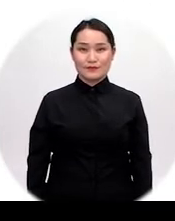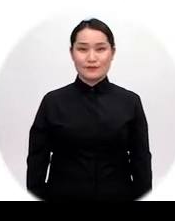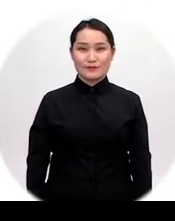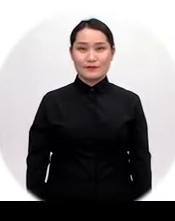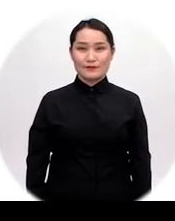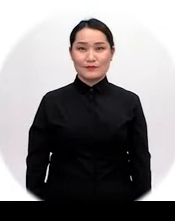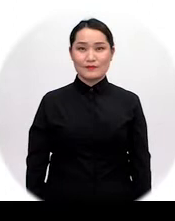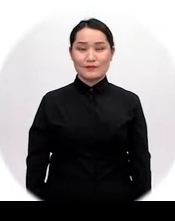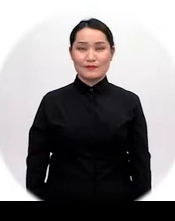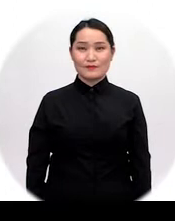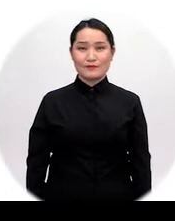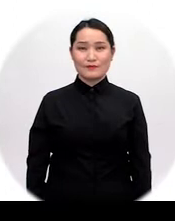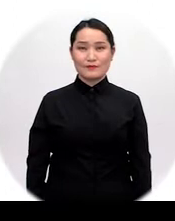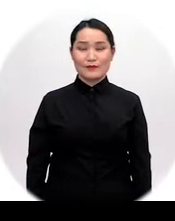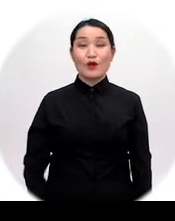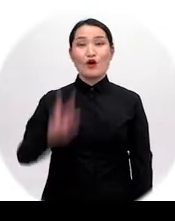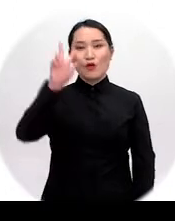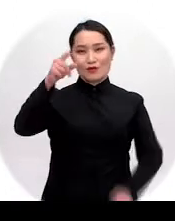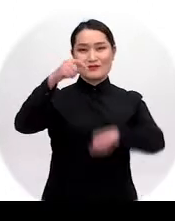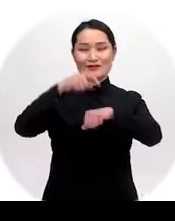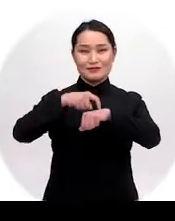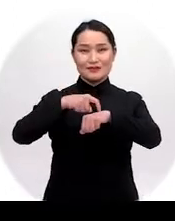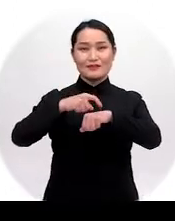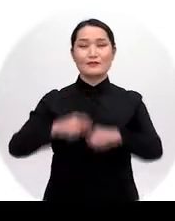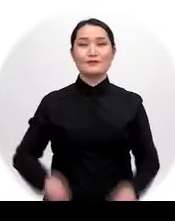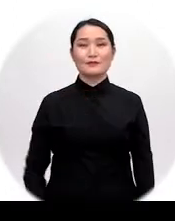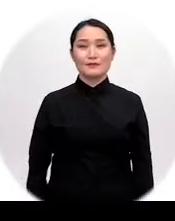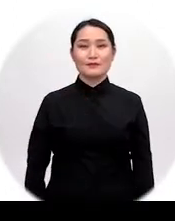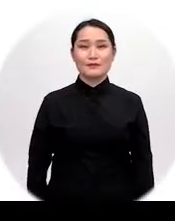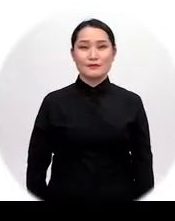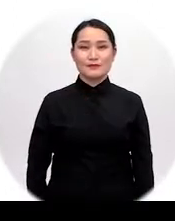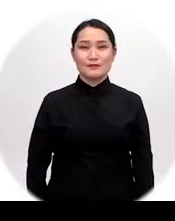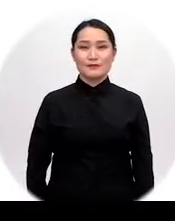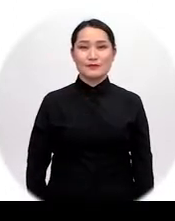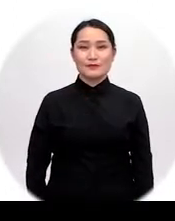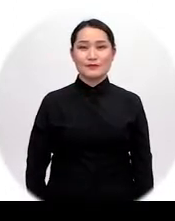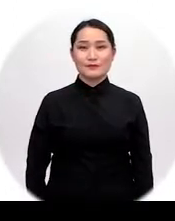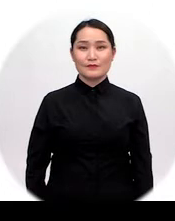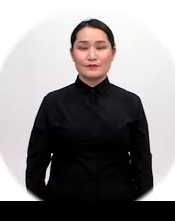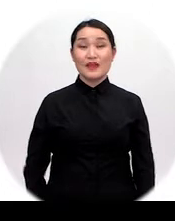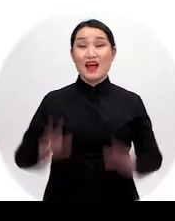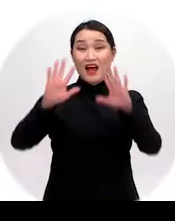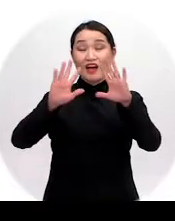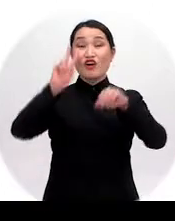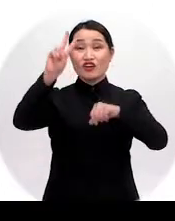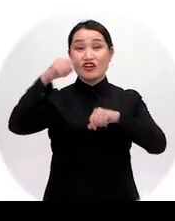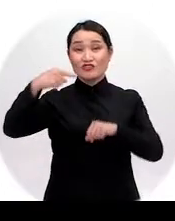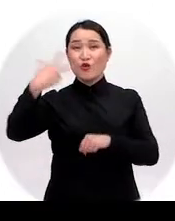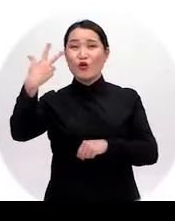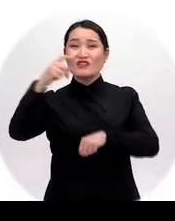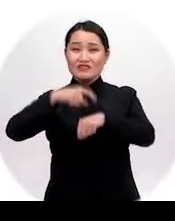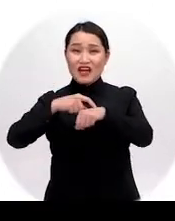Богино зүү маань хэд дээр очисон байна? 3 цаг дээр. За, тэгвэл 12-оос 3 цаг